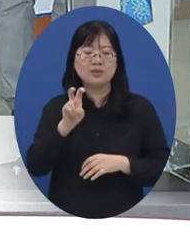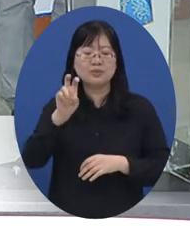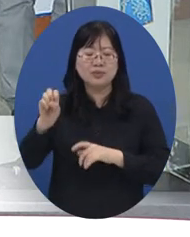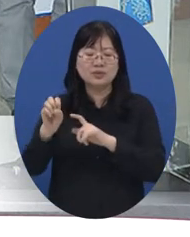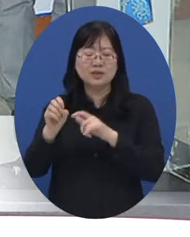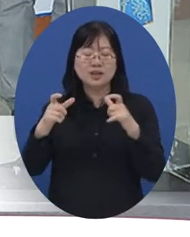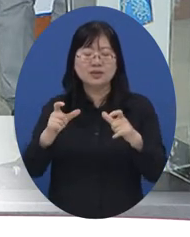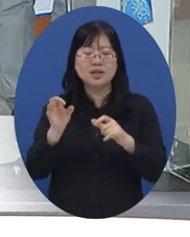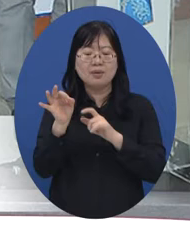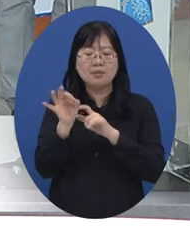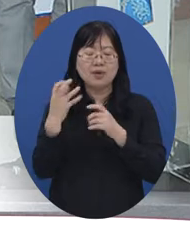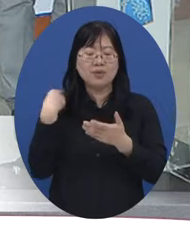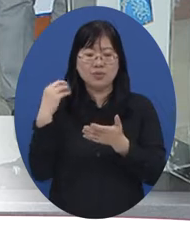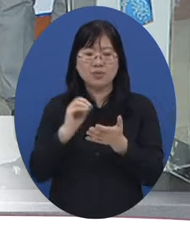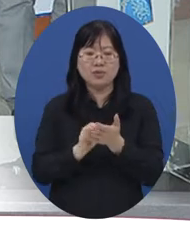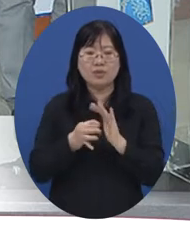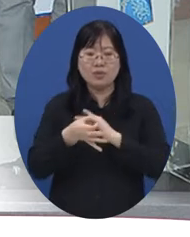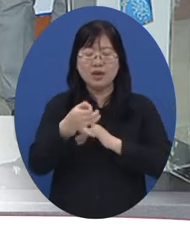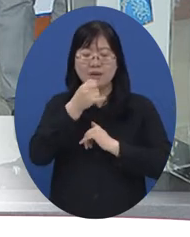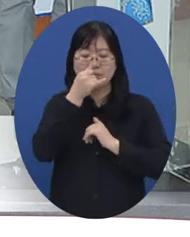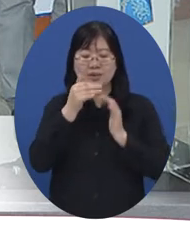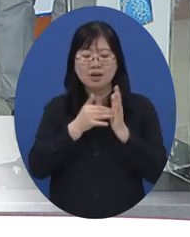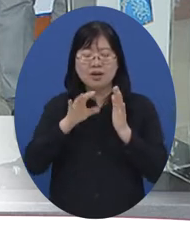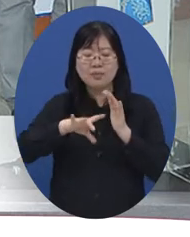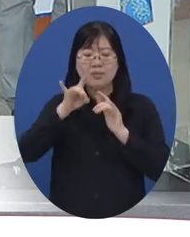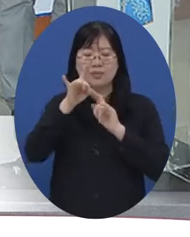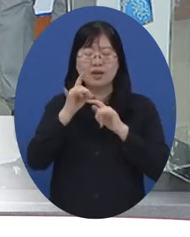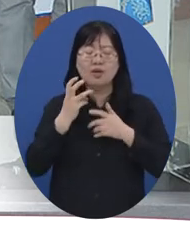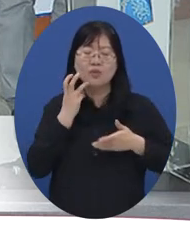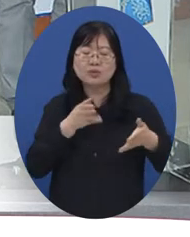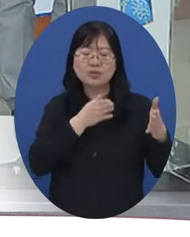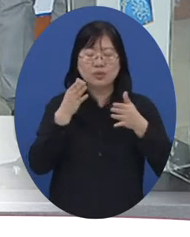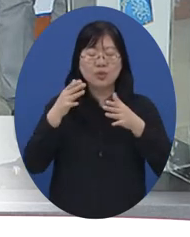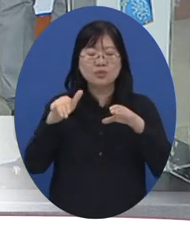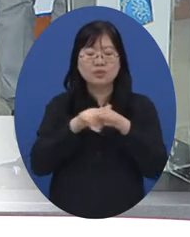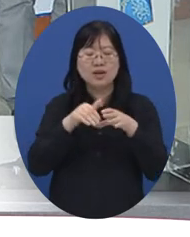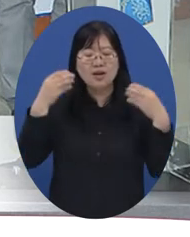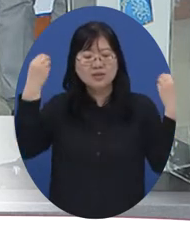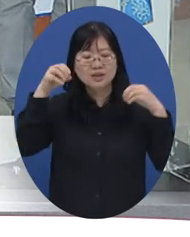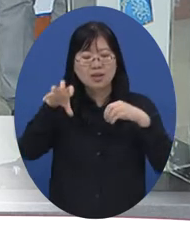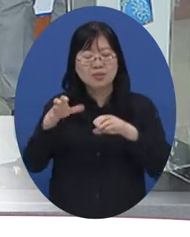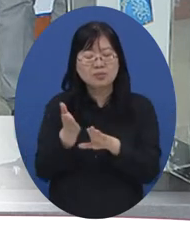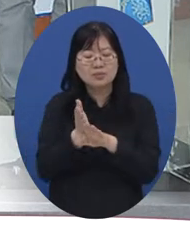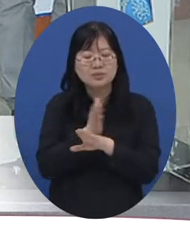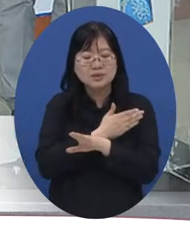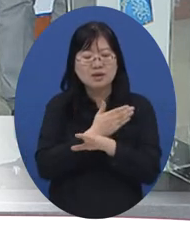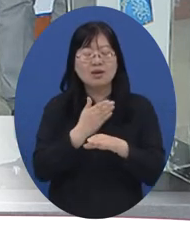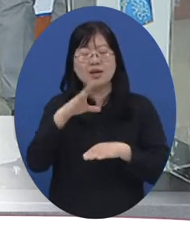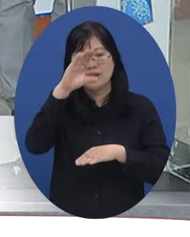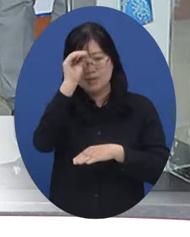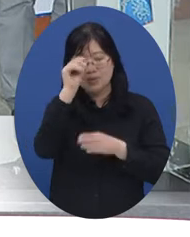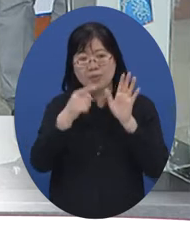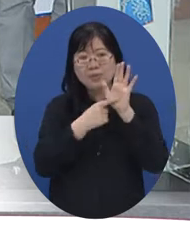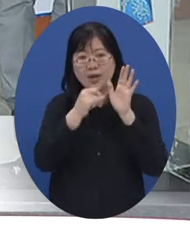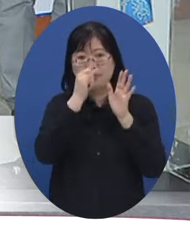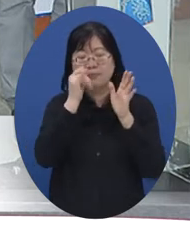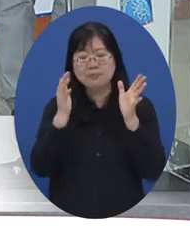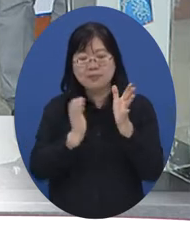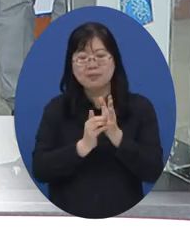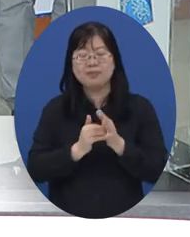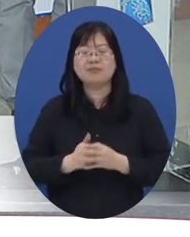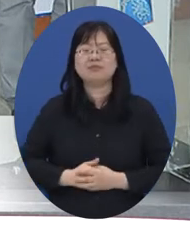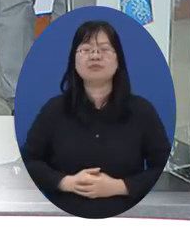20%를 지역화폐로 돌려줍니다. 우선 경기도 문화의전당 공연부터 시범적으로 페이백 서비스됩니다. 최지영